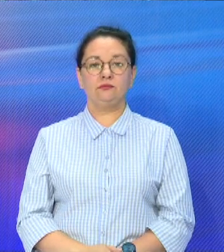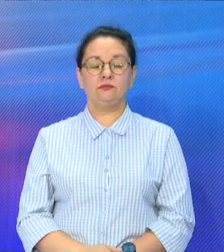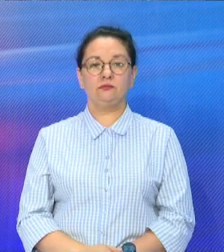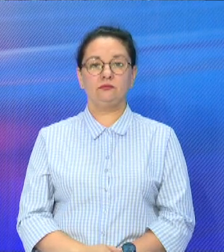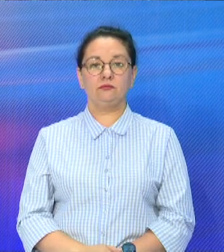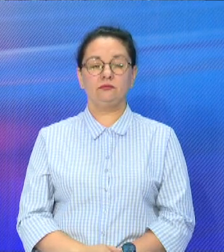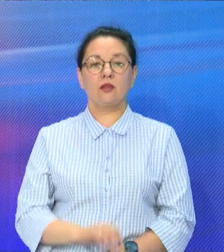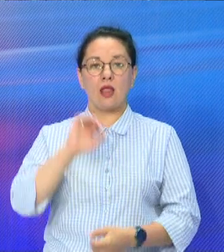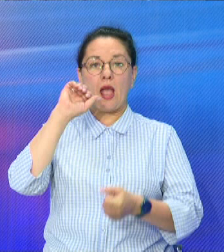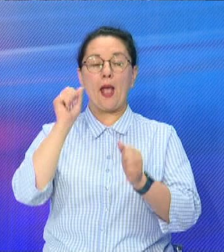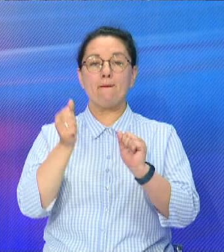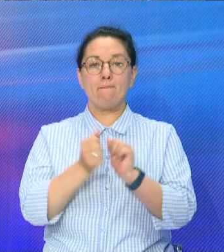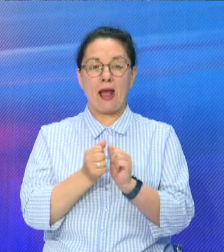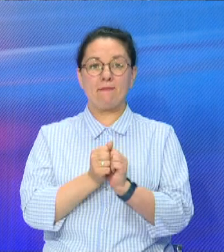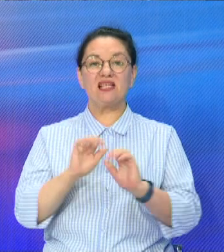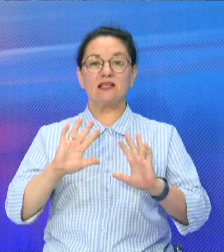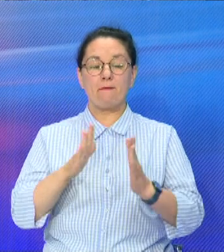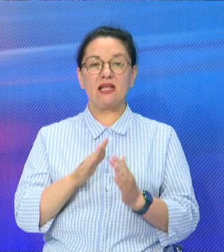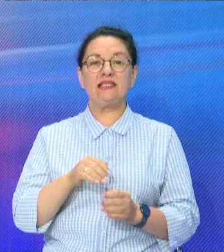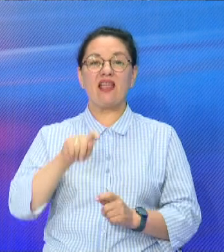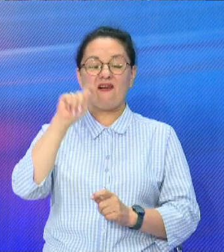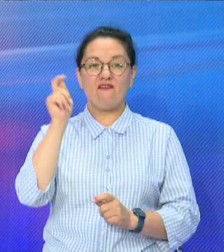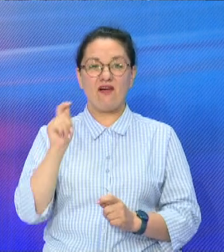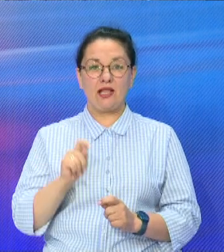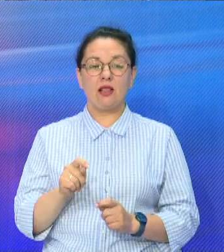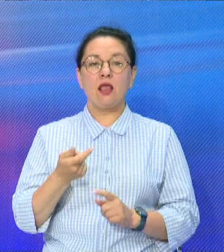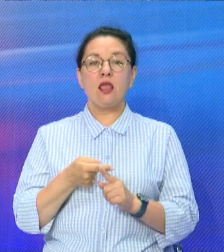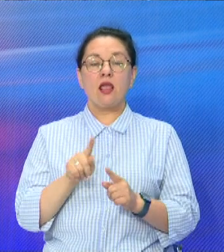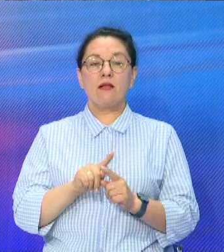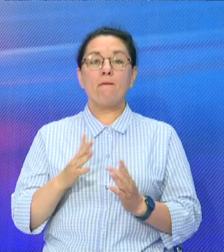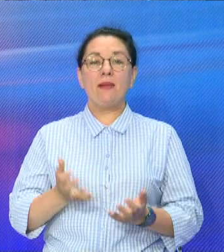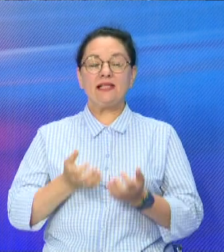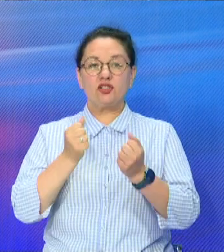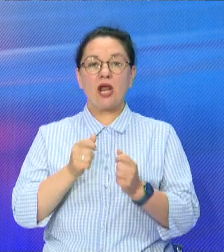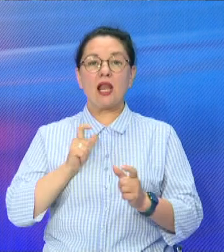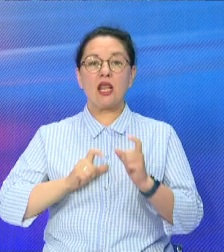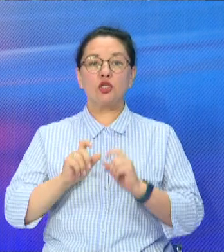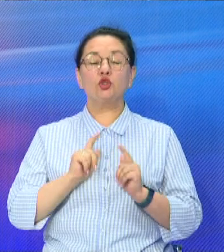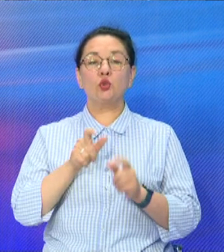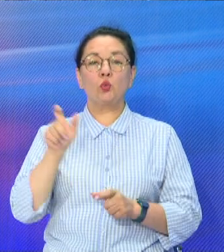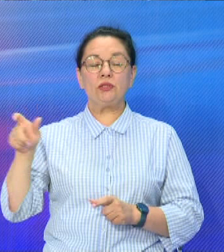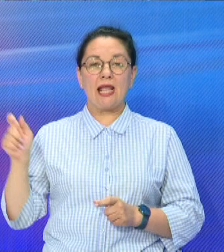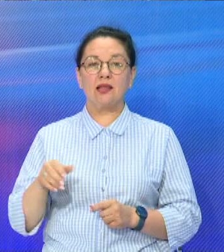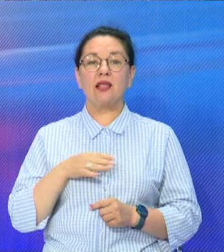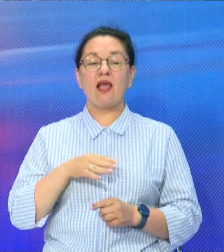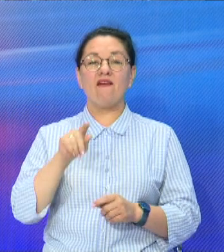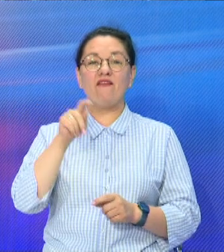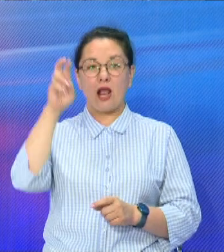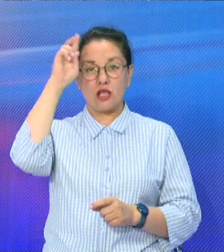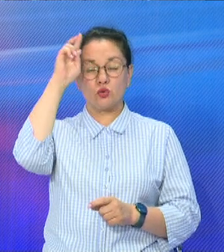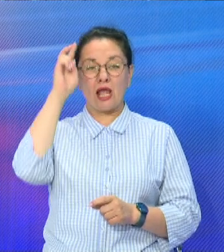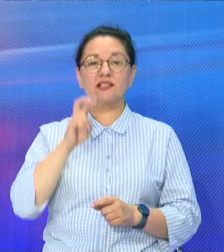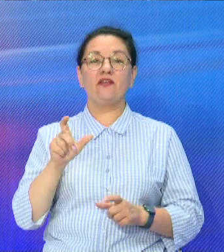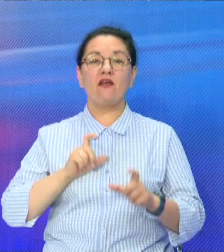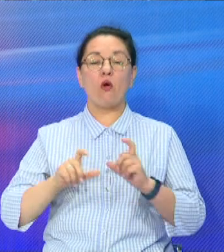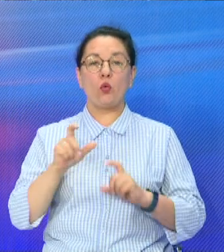память актер великой тайной войны уж и нова ли просто некий грузинского держа на университета имя купалы 20 другого червиния